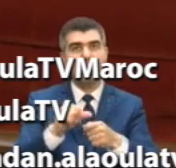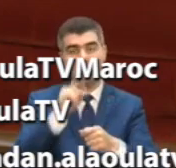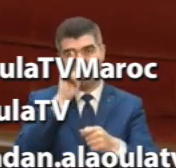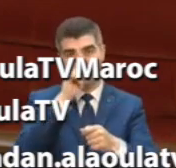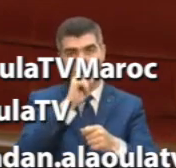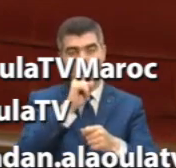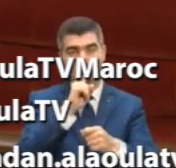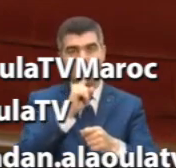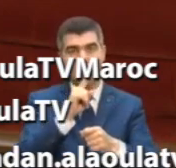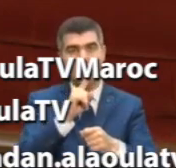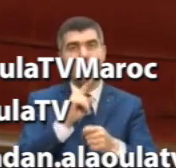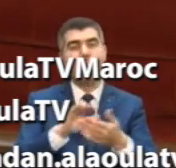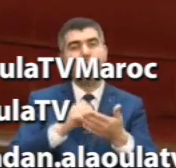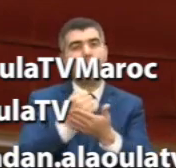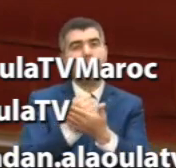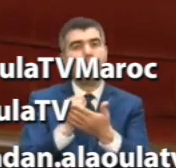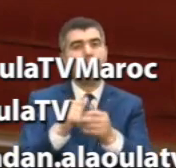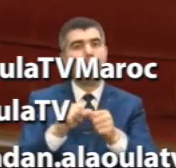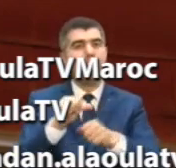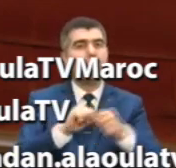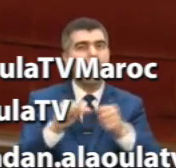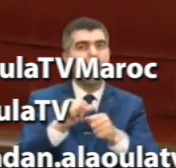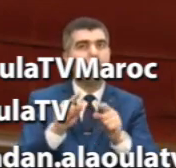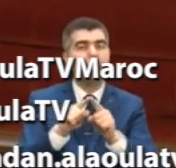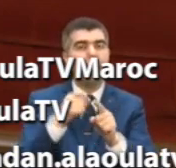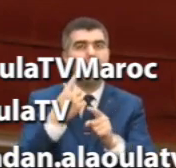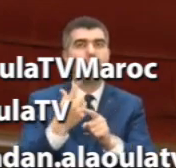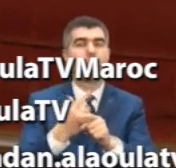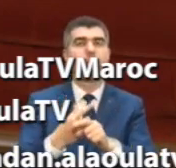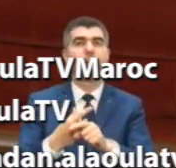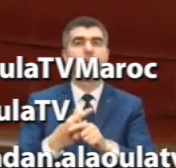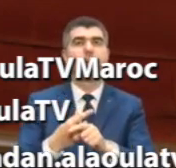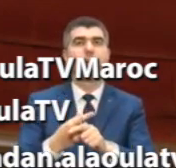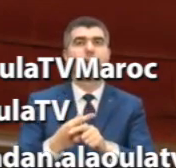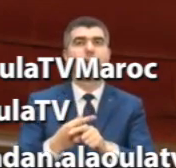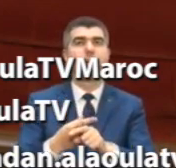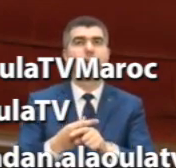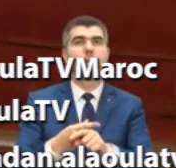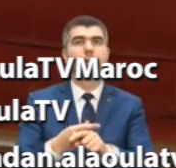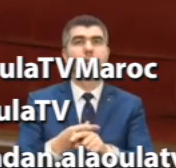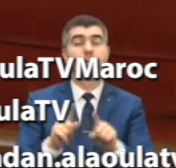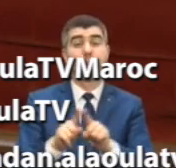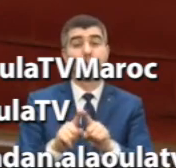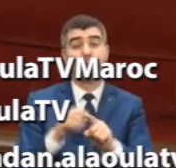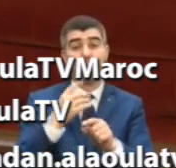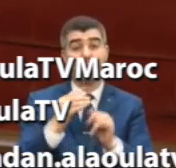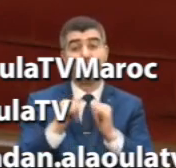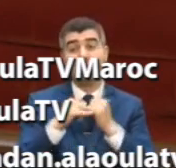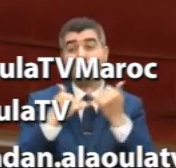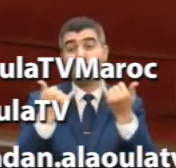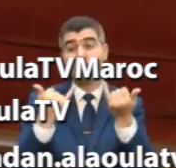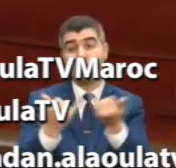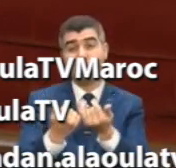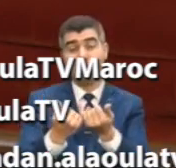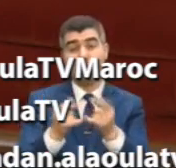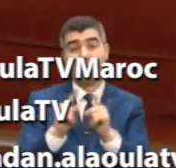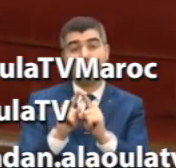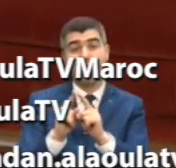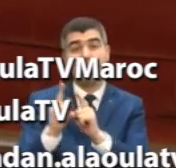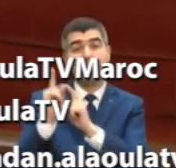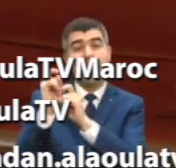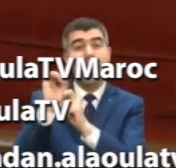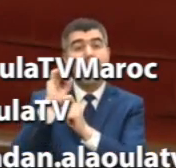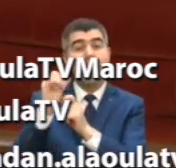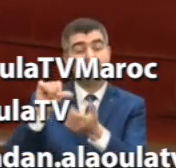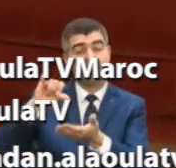المراجعة مسلحين فقط بالتوصيات الصادرة على المنتدى ديال الصخيرات ديال إعادة هيكلة الوظيفة